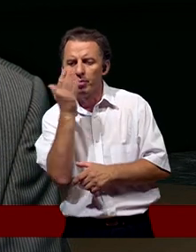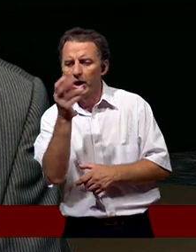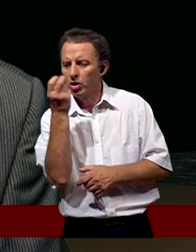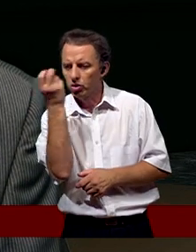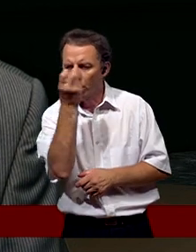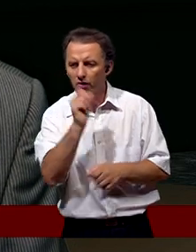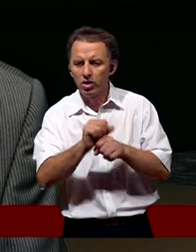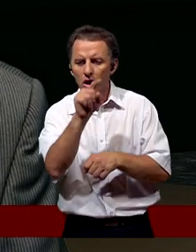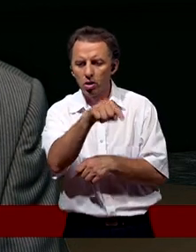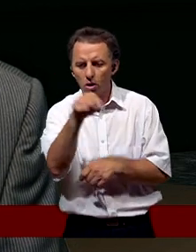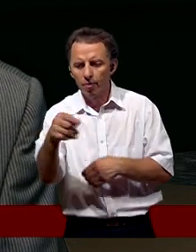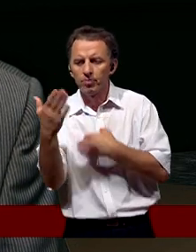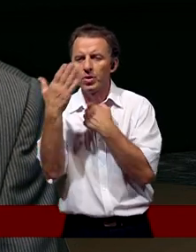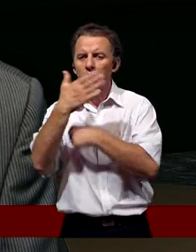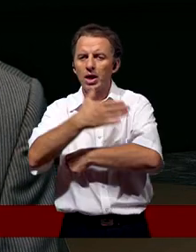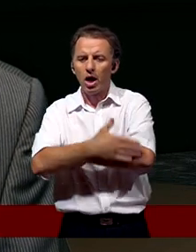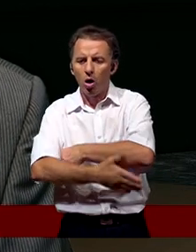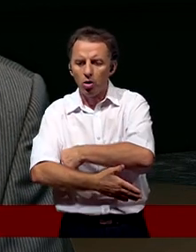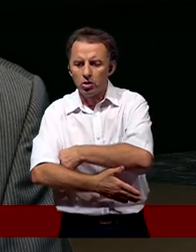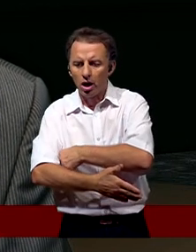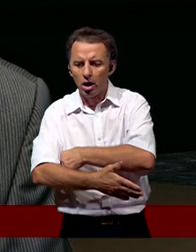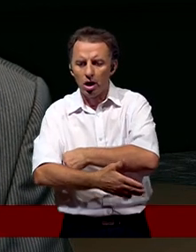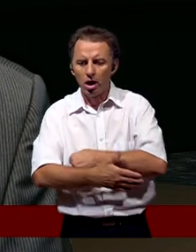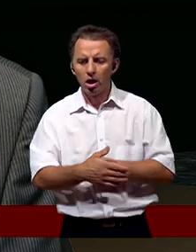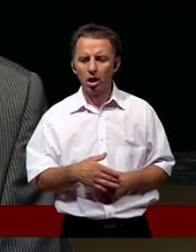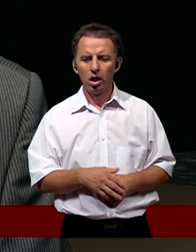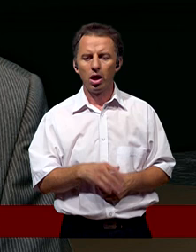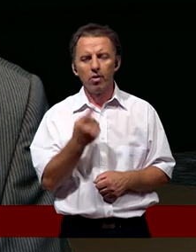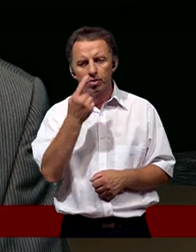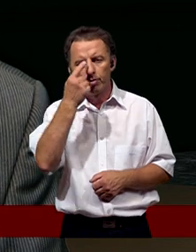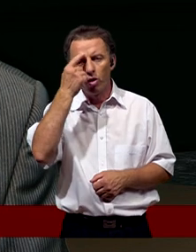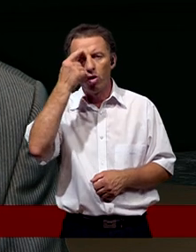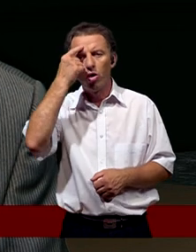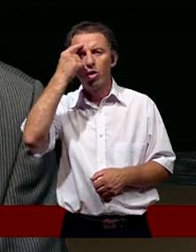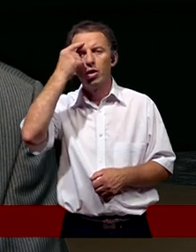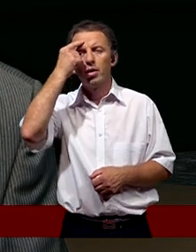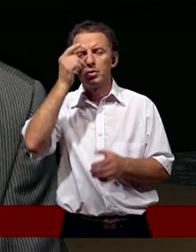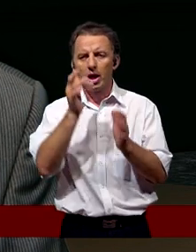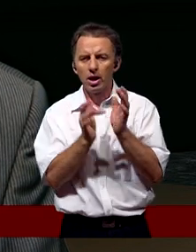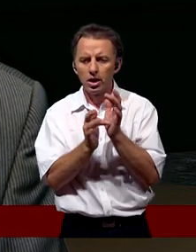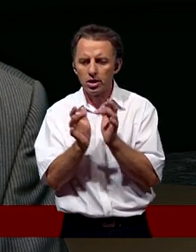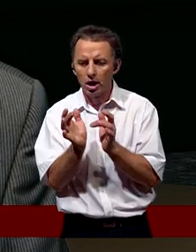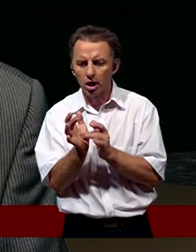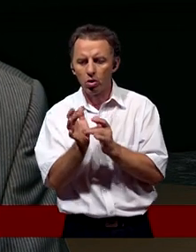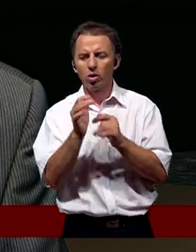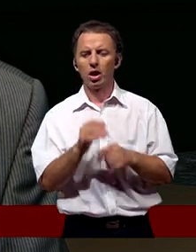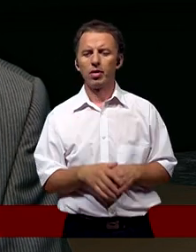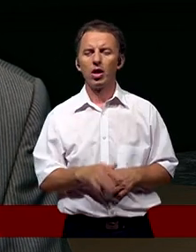bardzo ciekawe jest tutaj zakończenie. I wspomniany Jezus